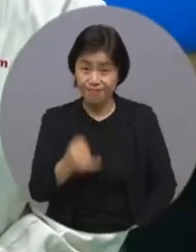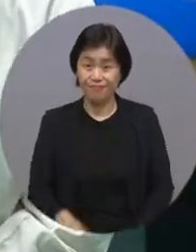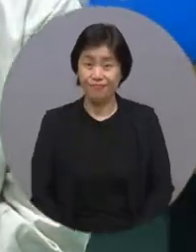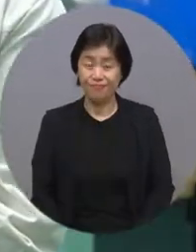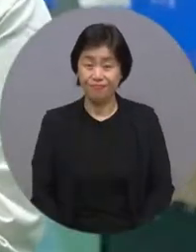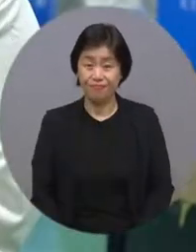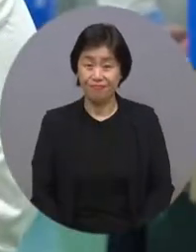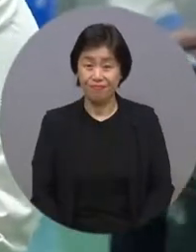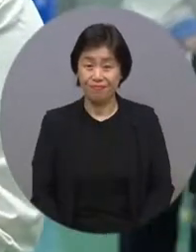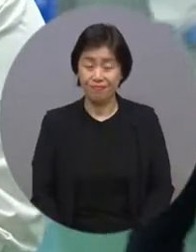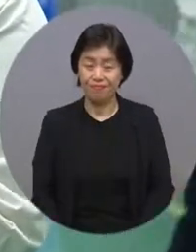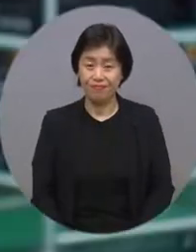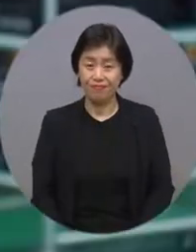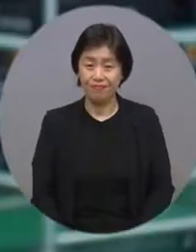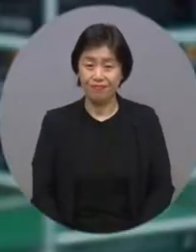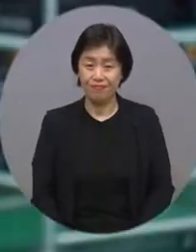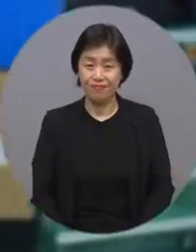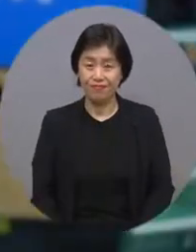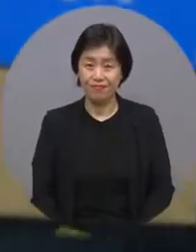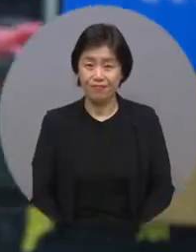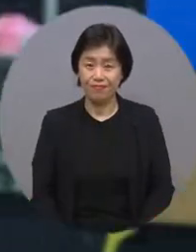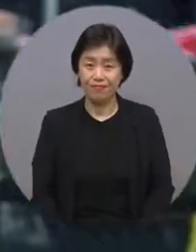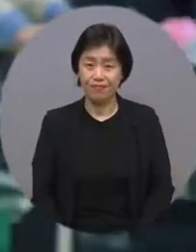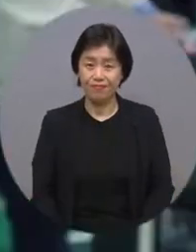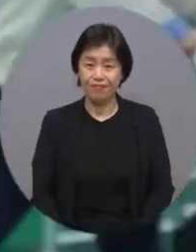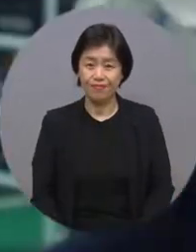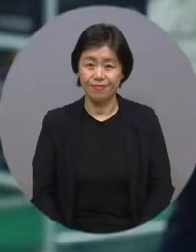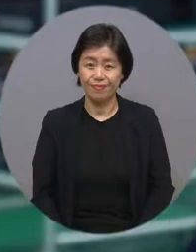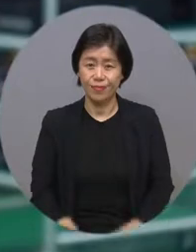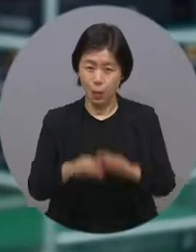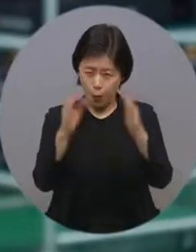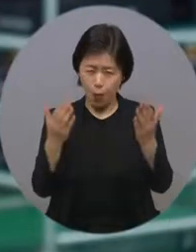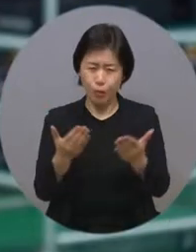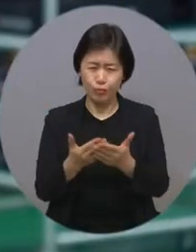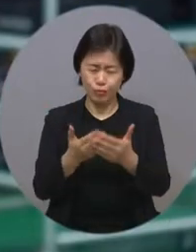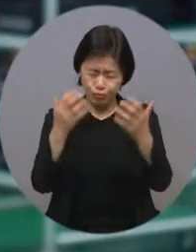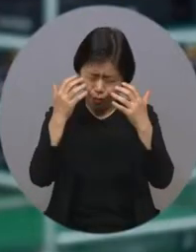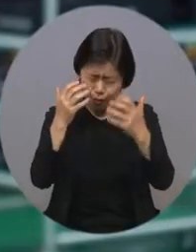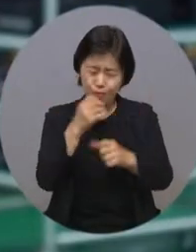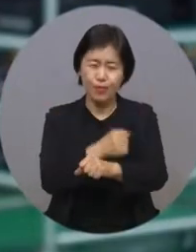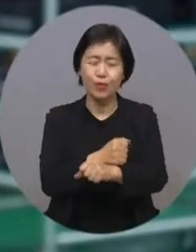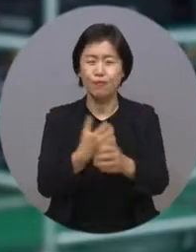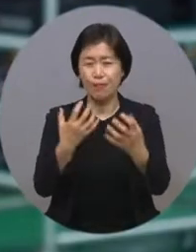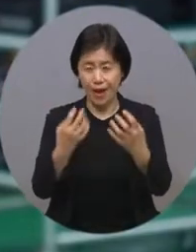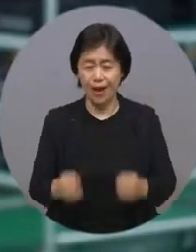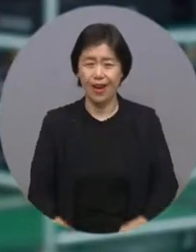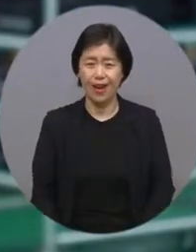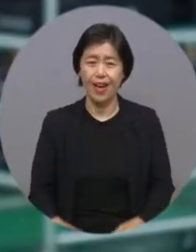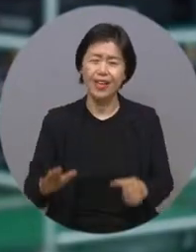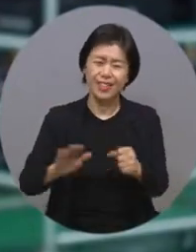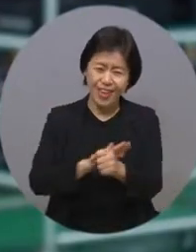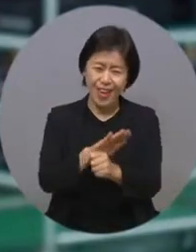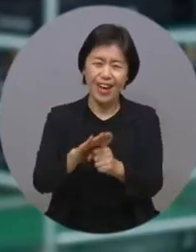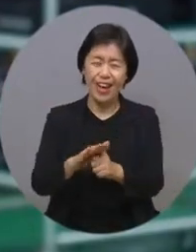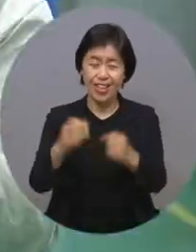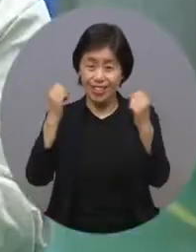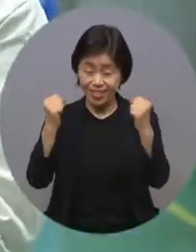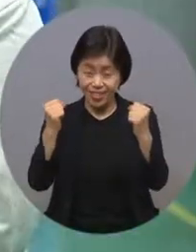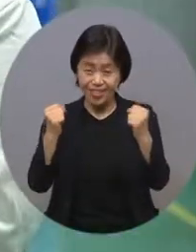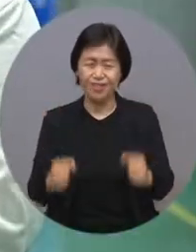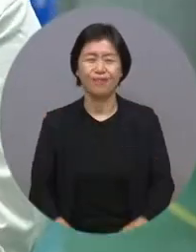여기 뭐가 있어요? 모두 고생 많았고 너무 사랑하고 힘내자.